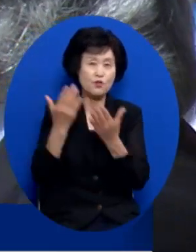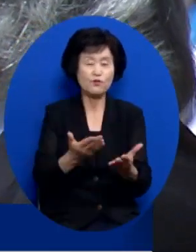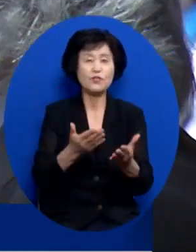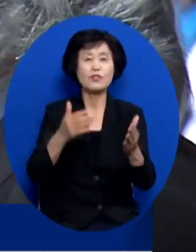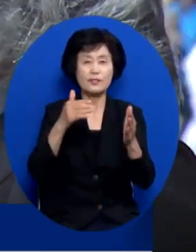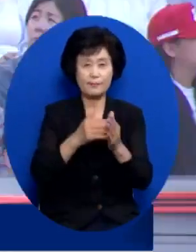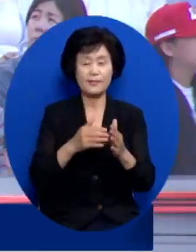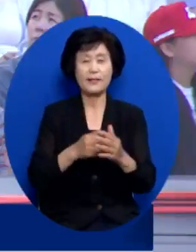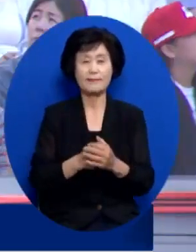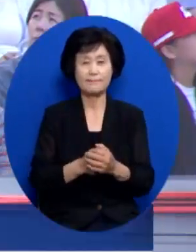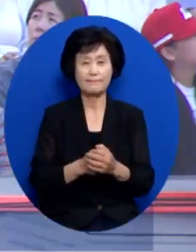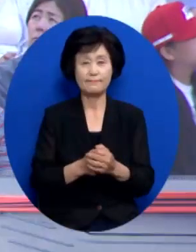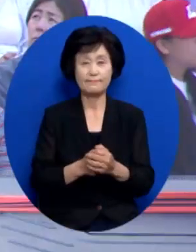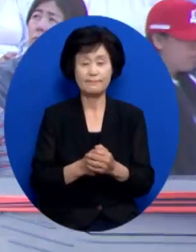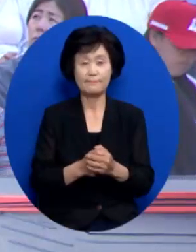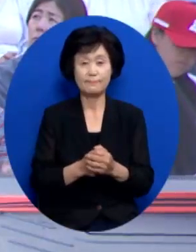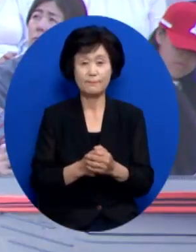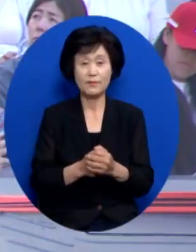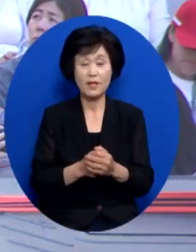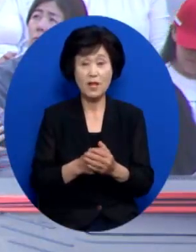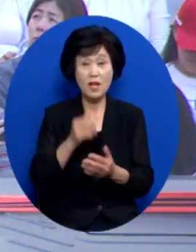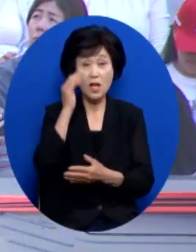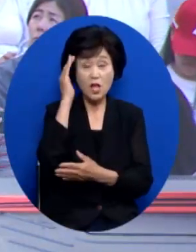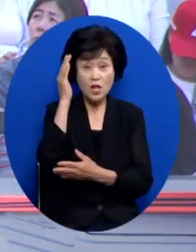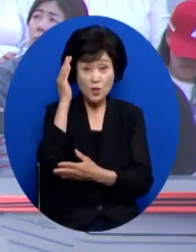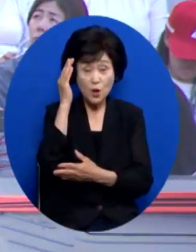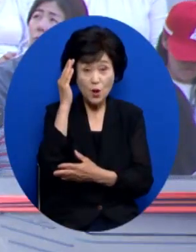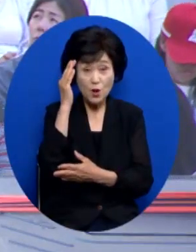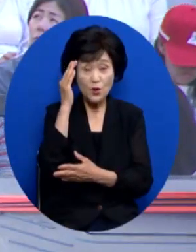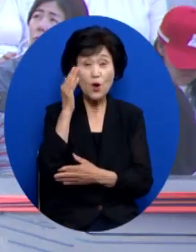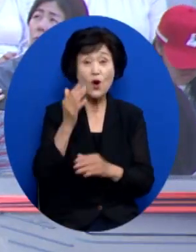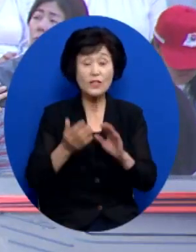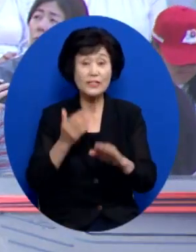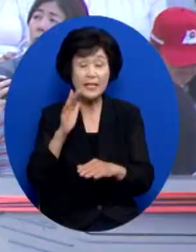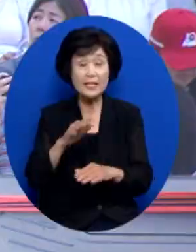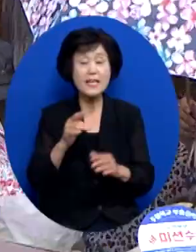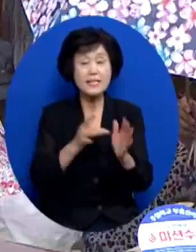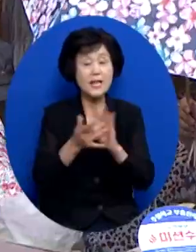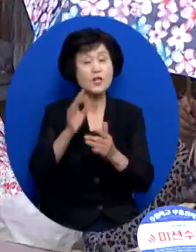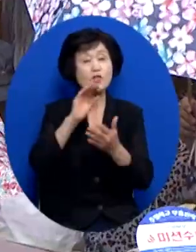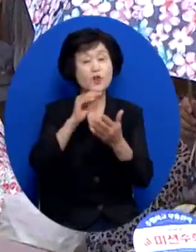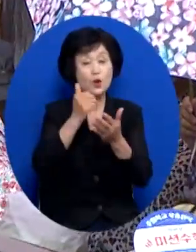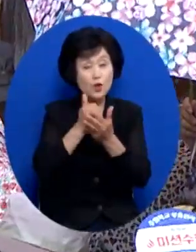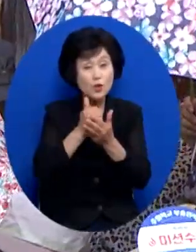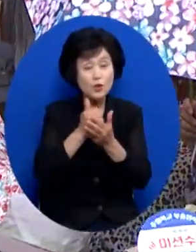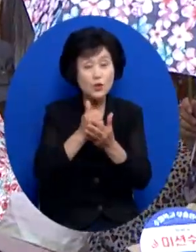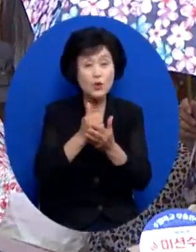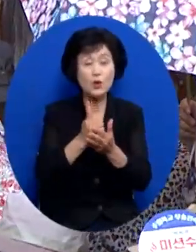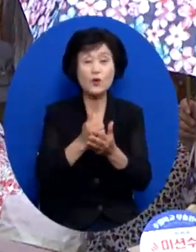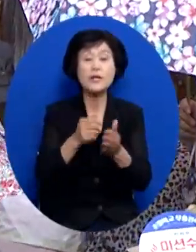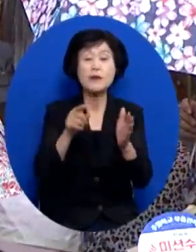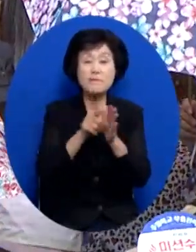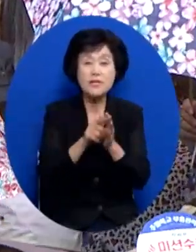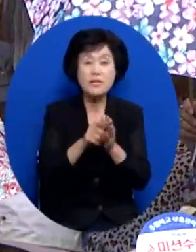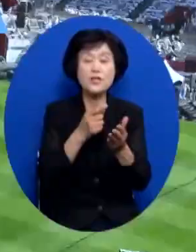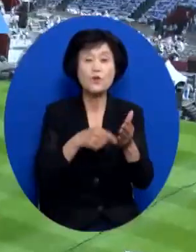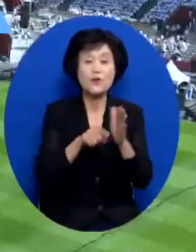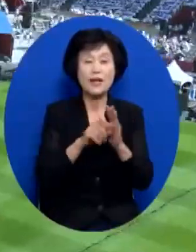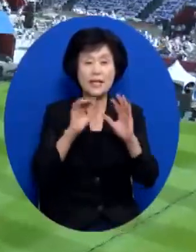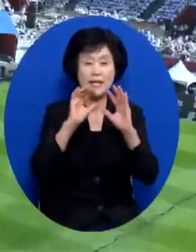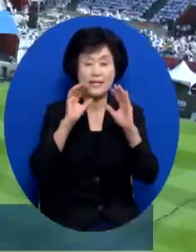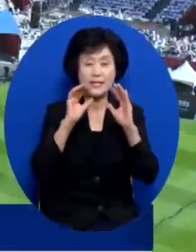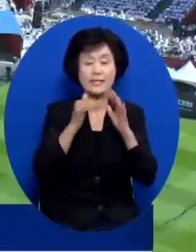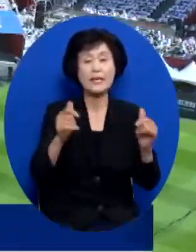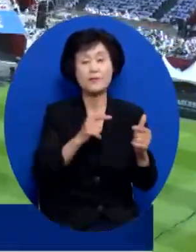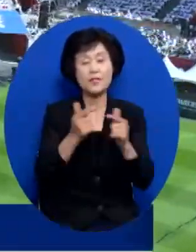위해 내놓으신 겁니다. 설교 말미에는 예수 그리스도를 영접하고자 하는 이들을 위해 기도하기도 했습니다. But